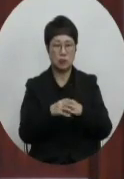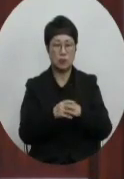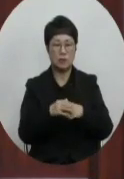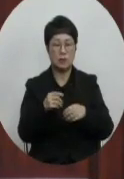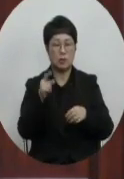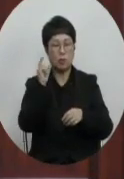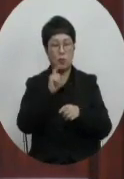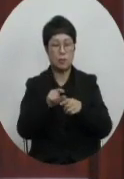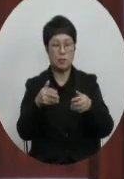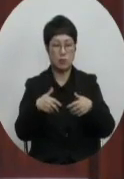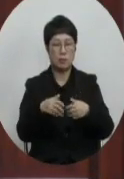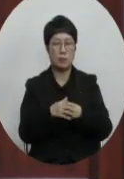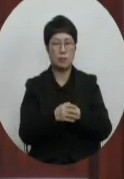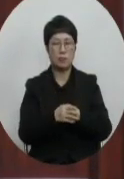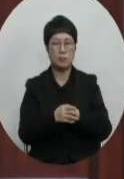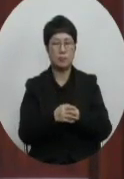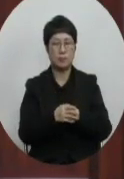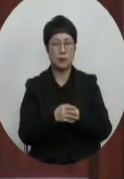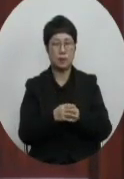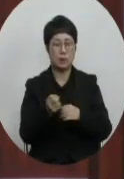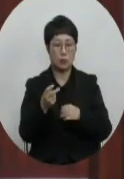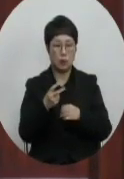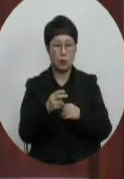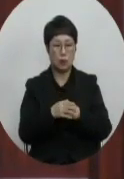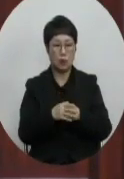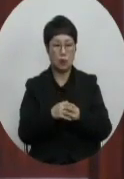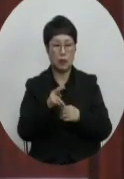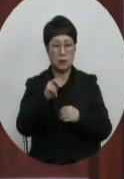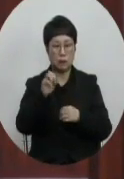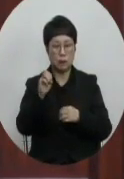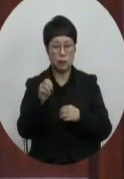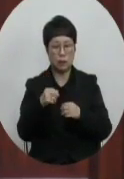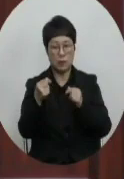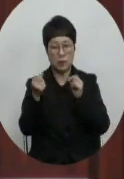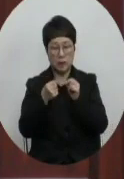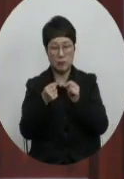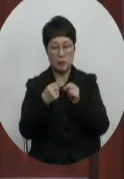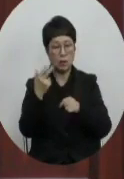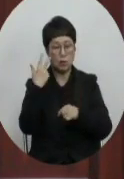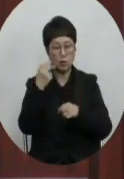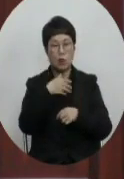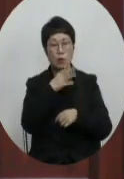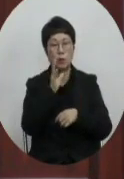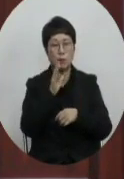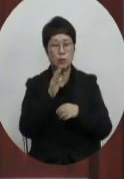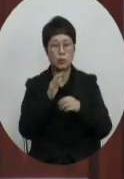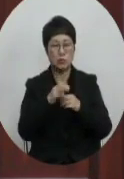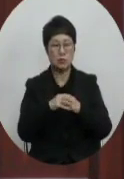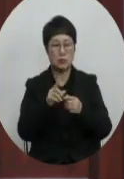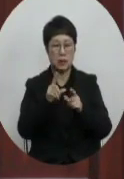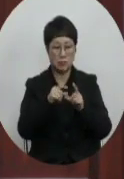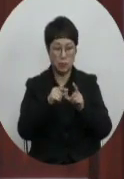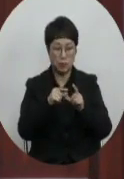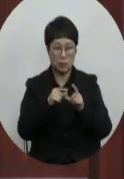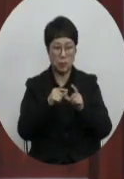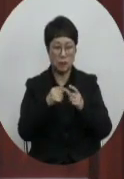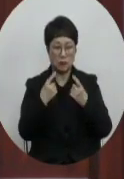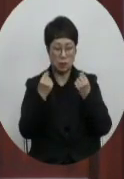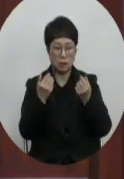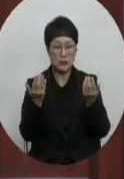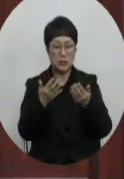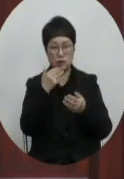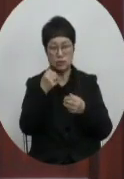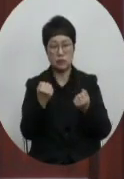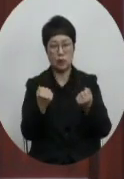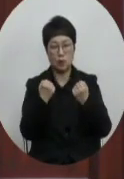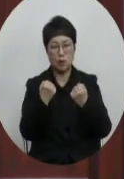필요합니다. 이와 더불어 25%에 달하는 여주의 노인들 중 상당수는 아직도 일할 수 있는